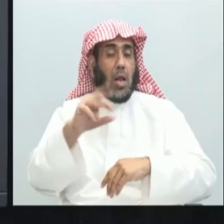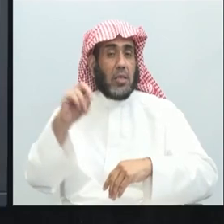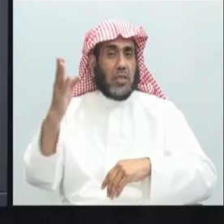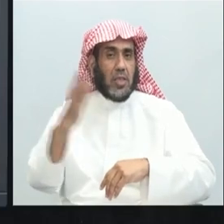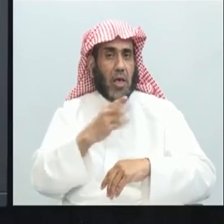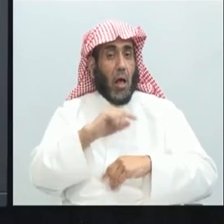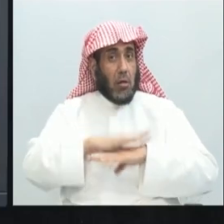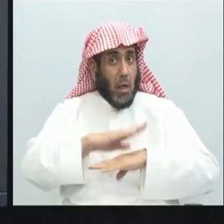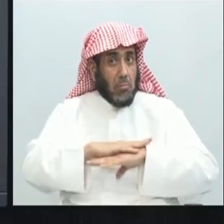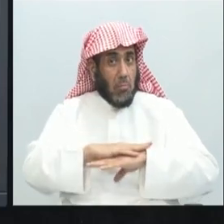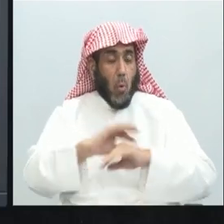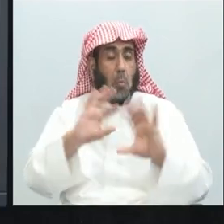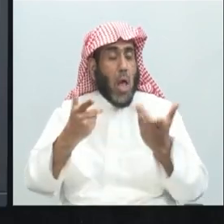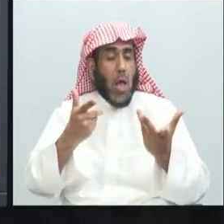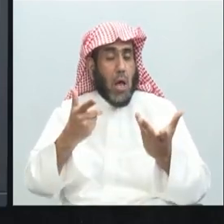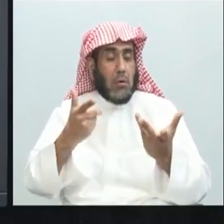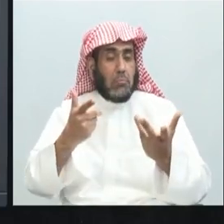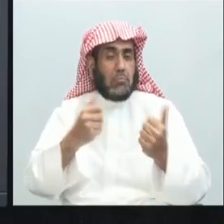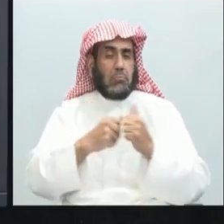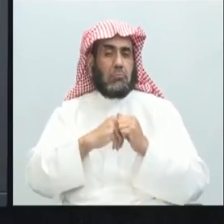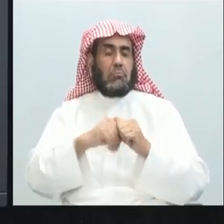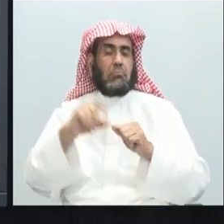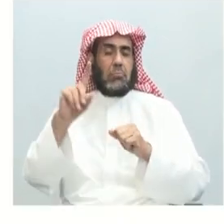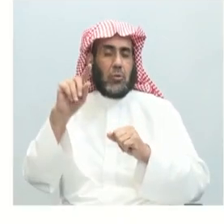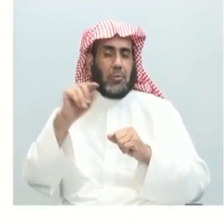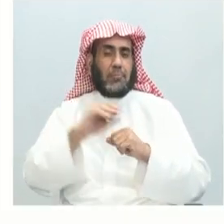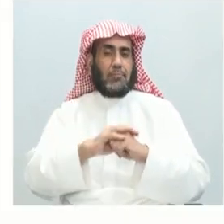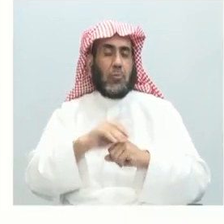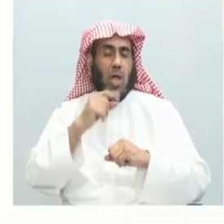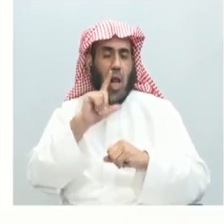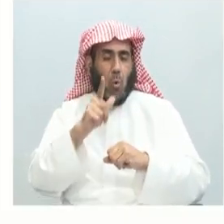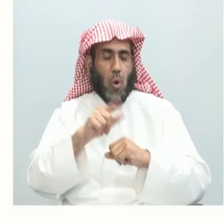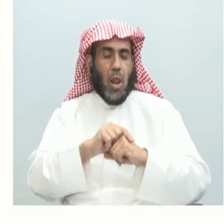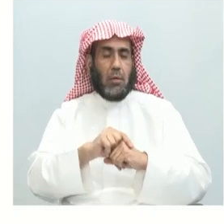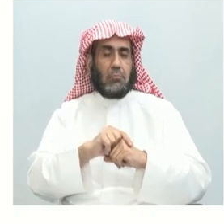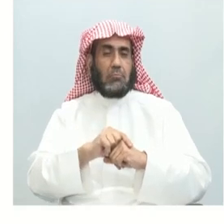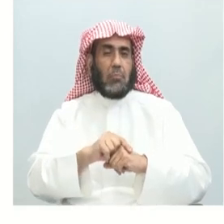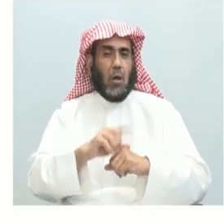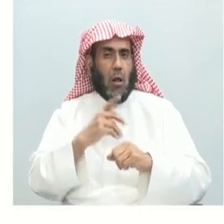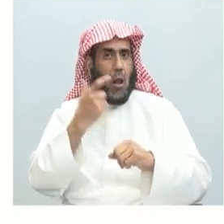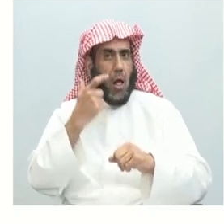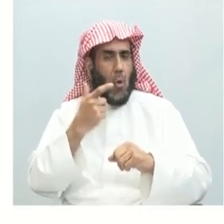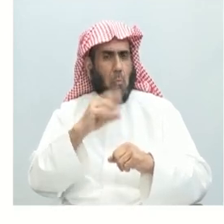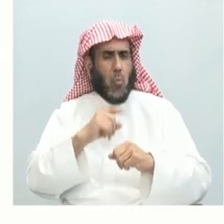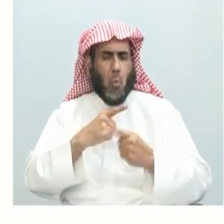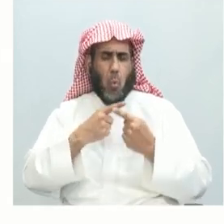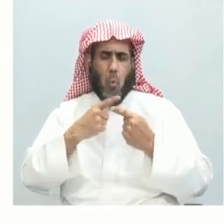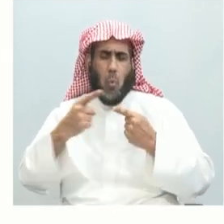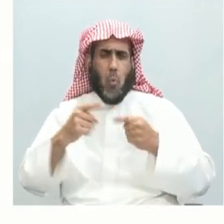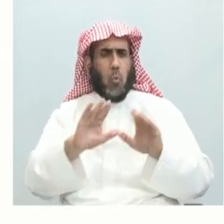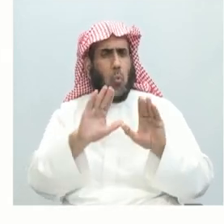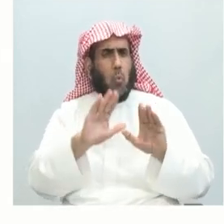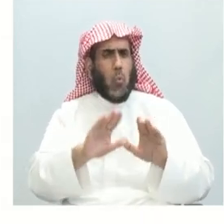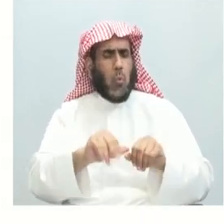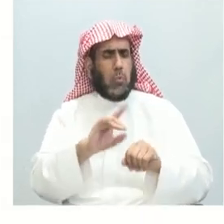لها اداب وما هي احسنتم ممتاز اذا نقول الحذر من اطاره مكث